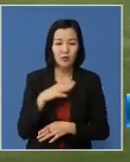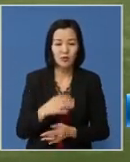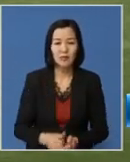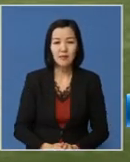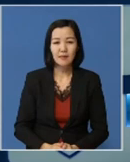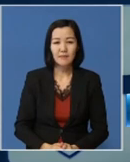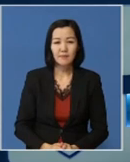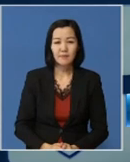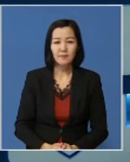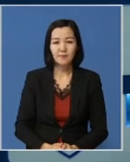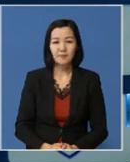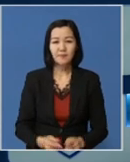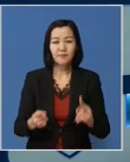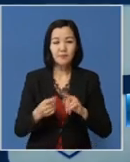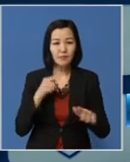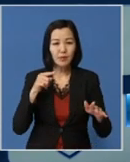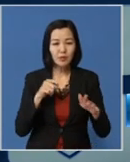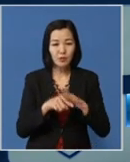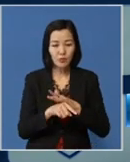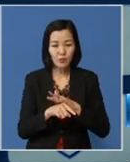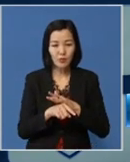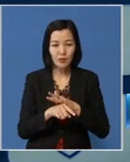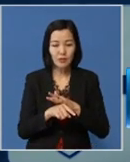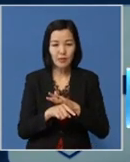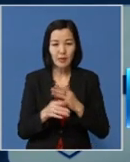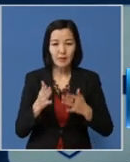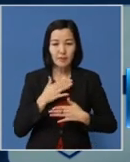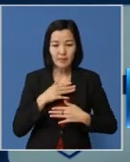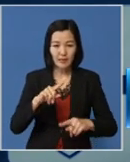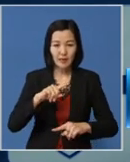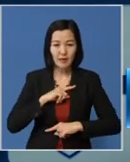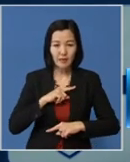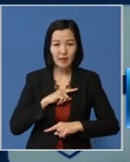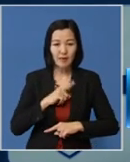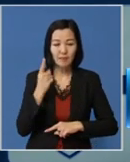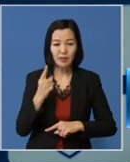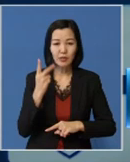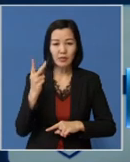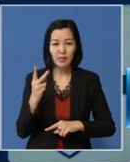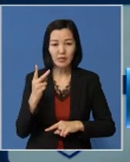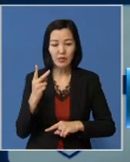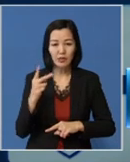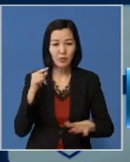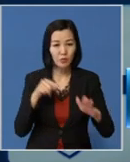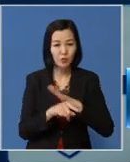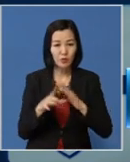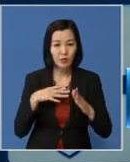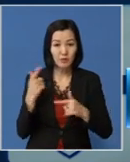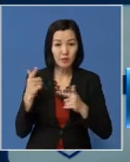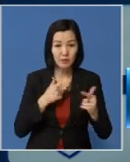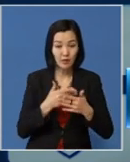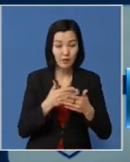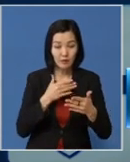етті. Первый гол, второй. Біздің қақпаға бірінші, екінші гол стандартты жағдайда кірді. Оған біз дайындалған